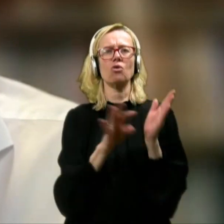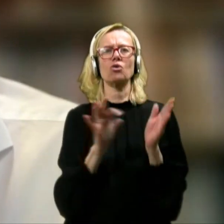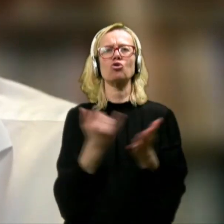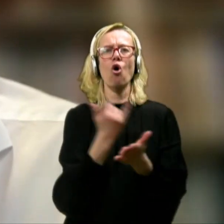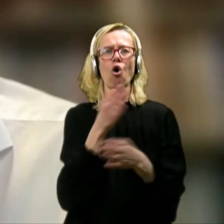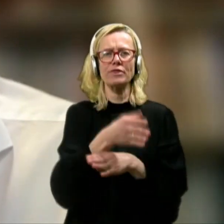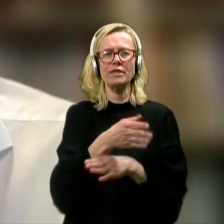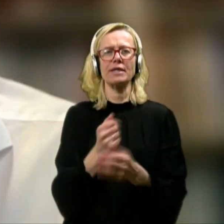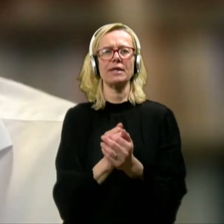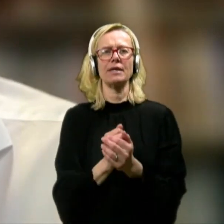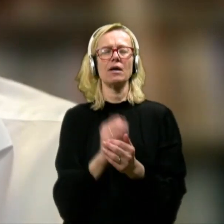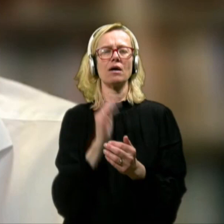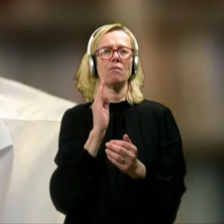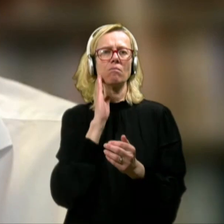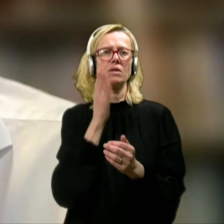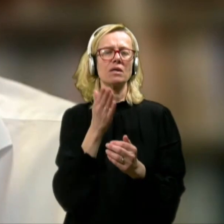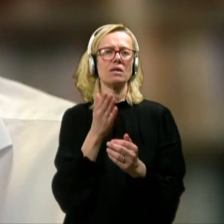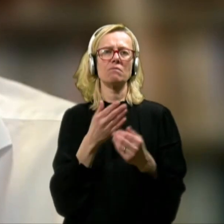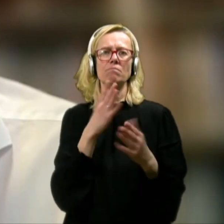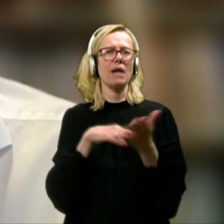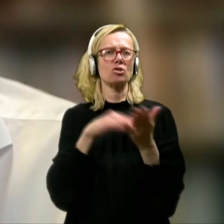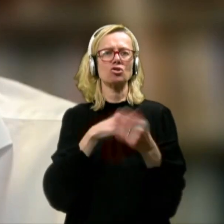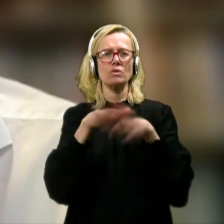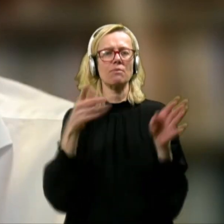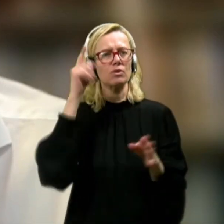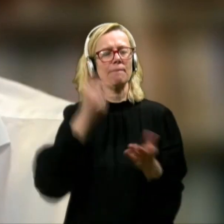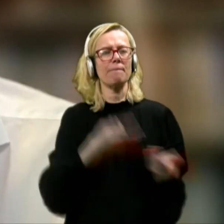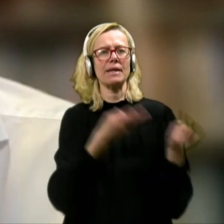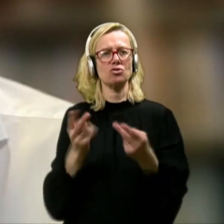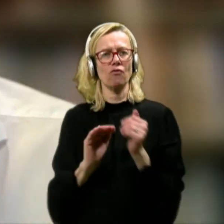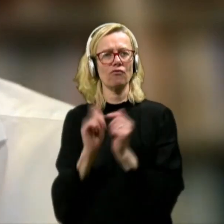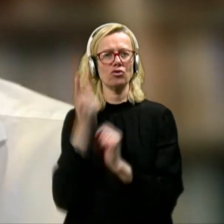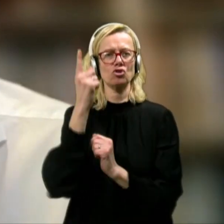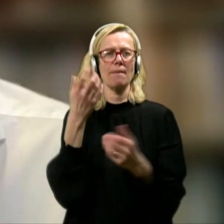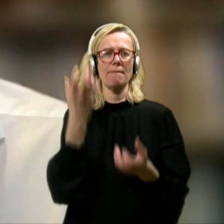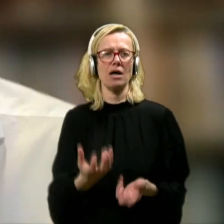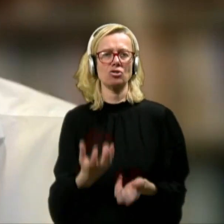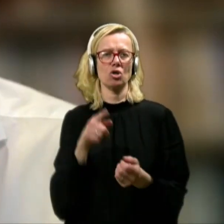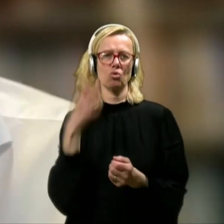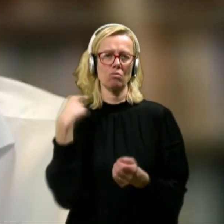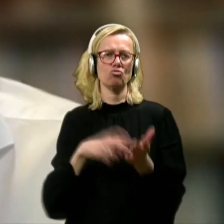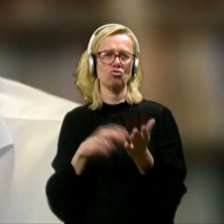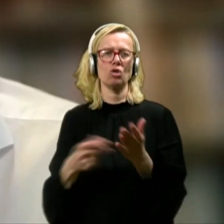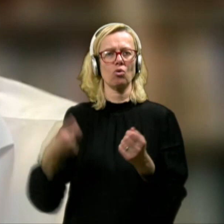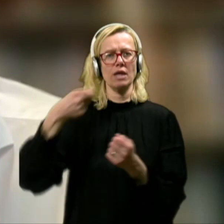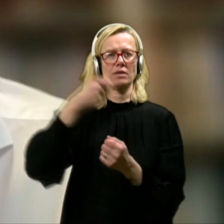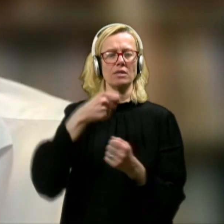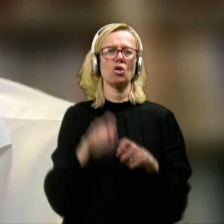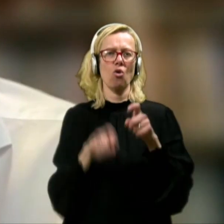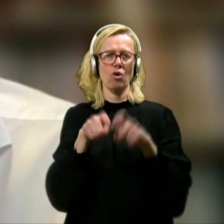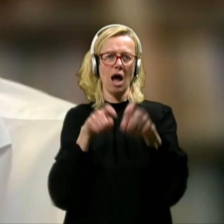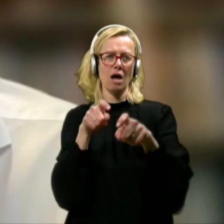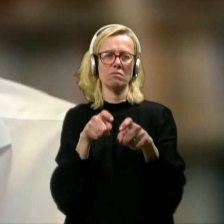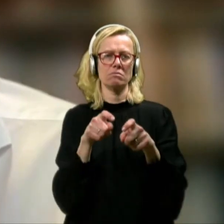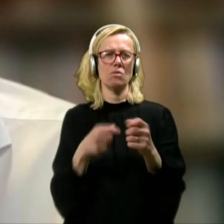dohodnini, ki bi praktično vsem ljudem prinesel više plače in je bil to še en dodaten korak, konkretna